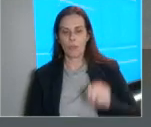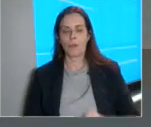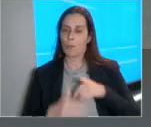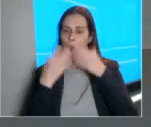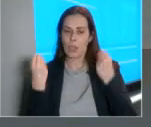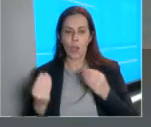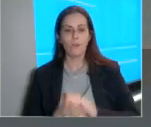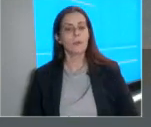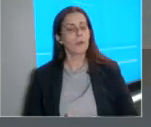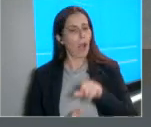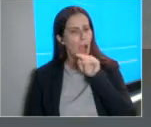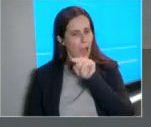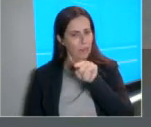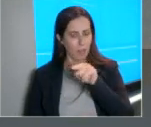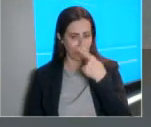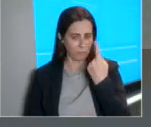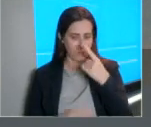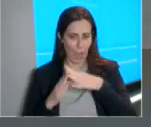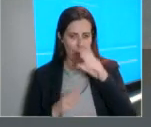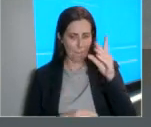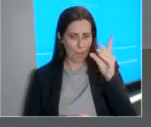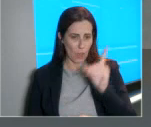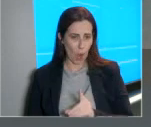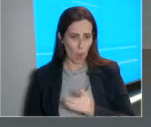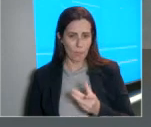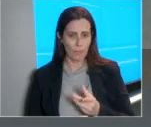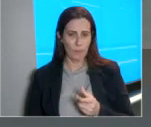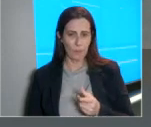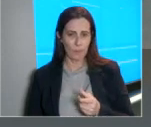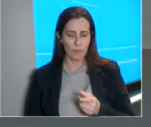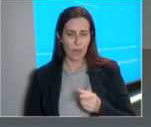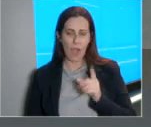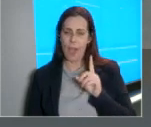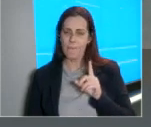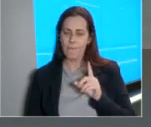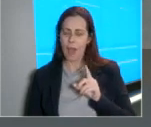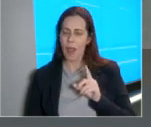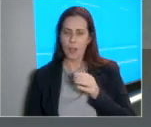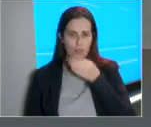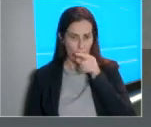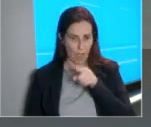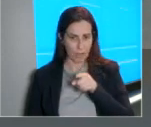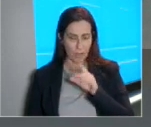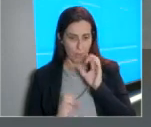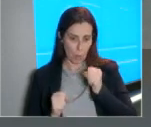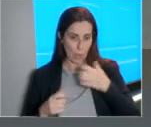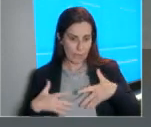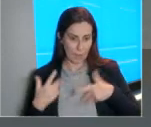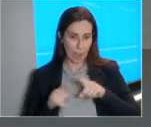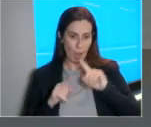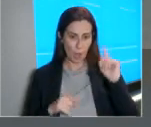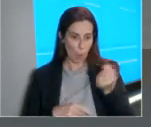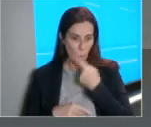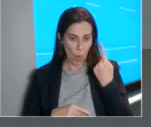עידן. טוב, אתה בתור איש הדרום, אולי דווקא בצד הלא מאוד מופגז שלו, אבל ללא קשר, אתה ודאי שמח היום כמו